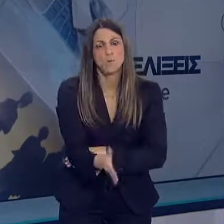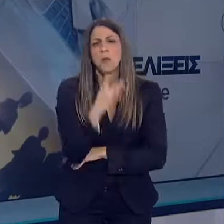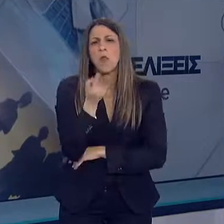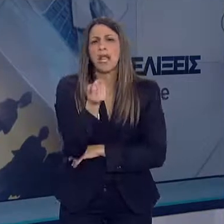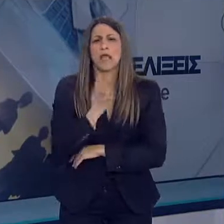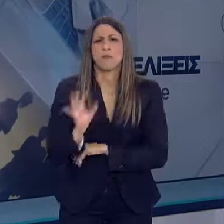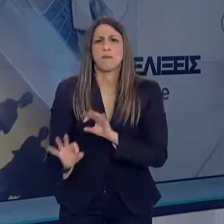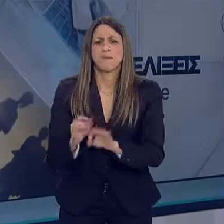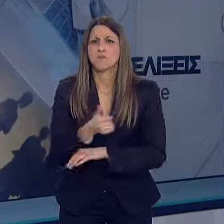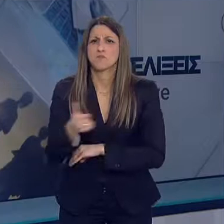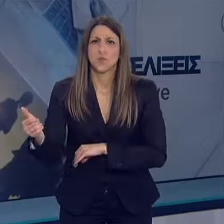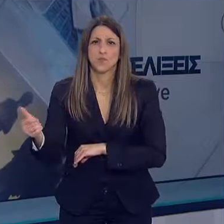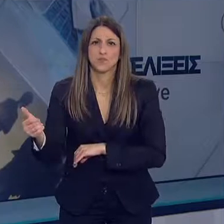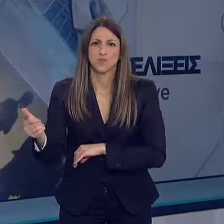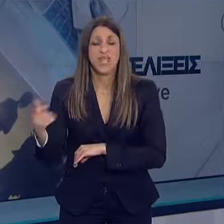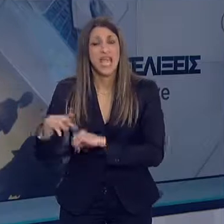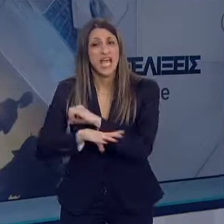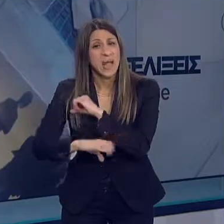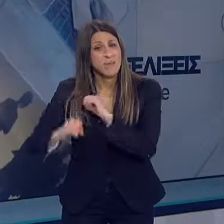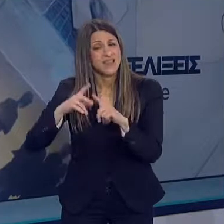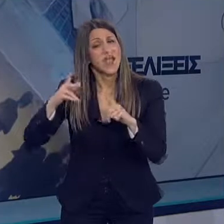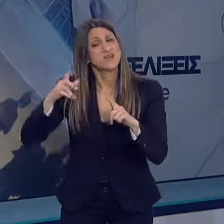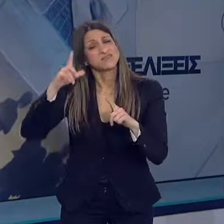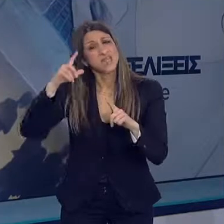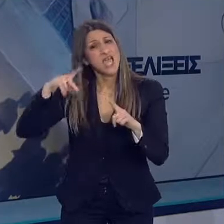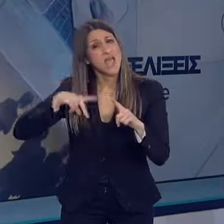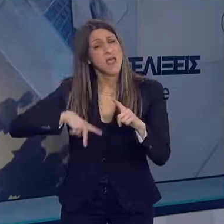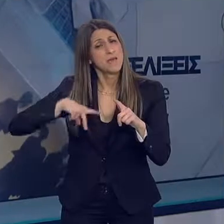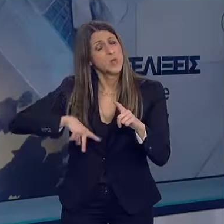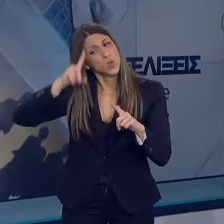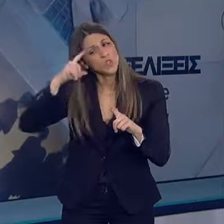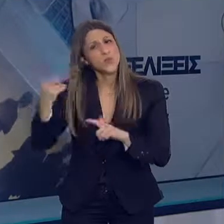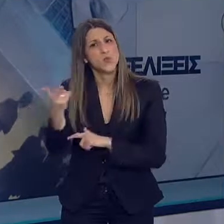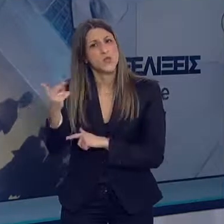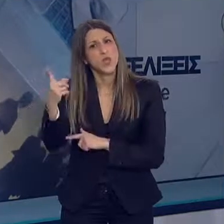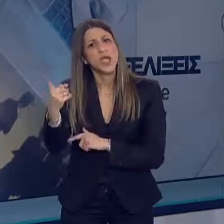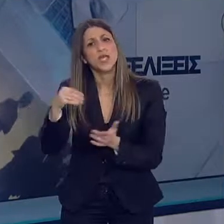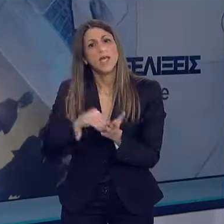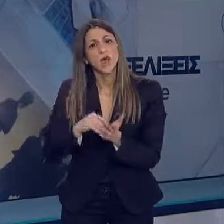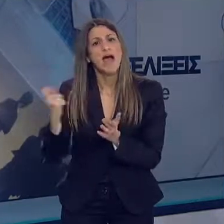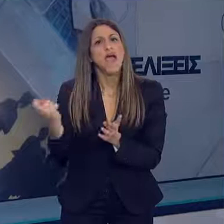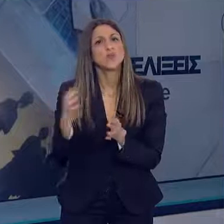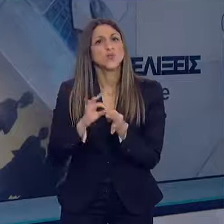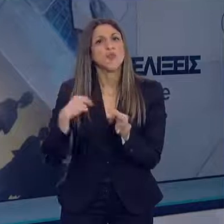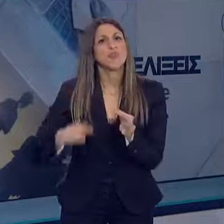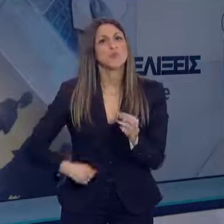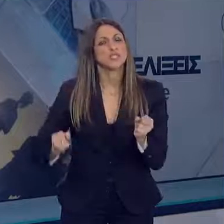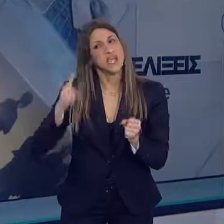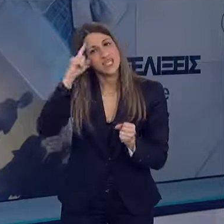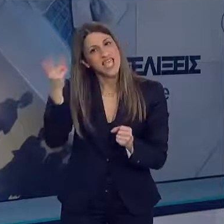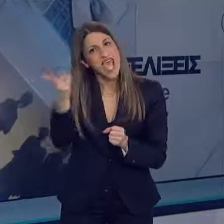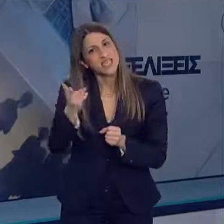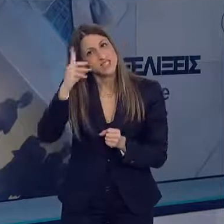Γενική Γραμματεία Πολιτικής Προστασίας και στο Υπουργείο Πολιτικής Προστασίας σε συνεργασία με τον ΕΟΔΗ. Ναι,